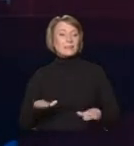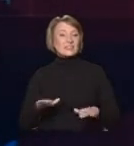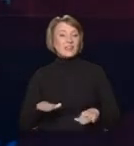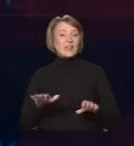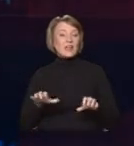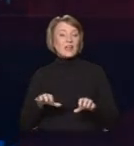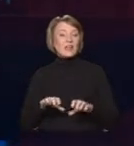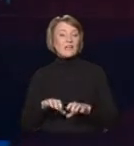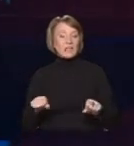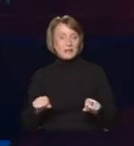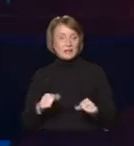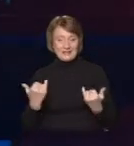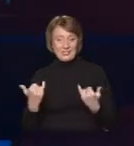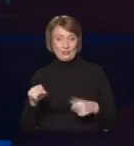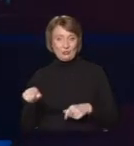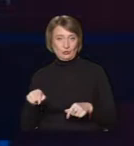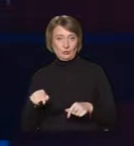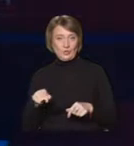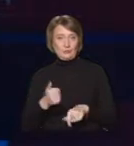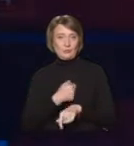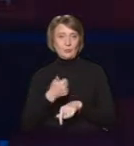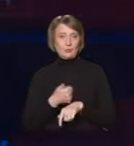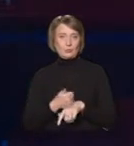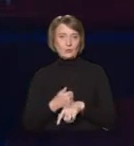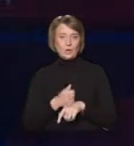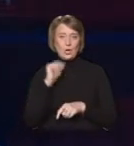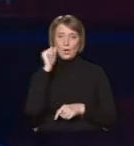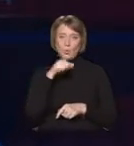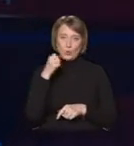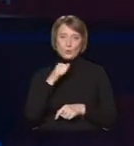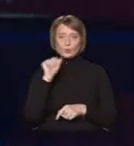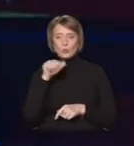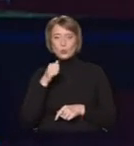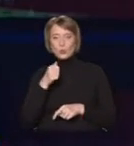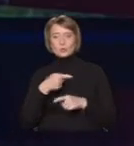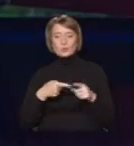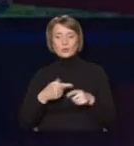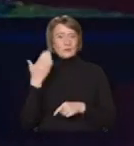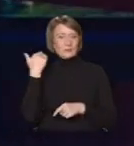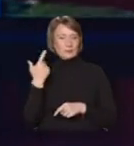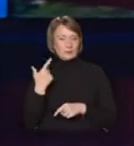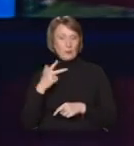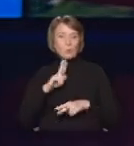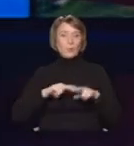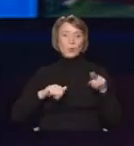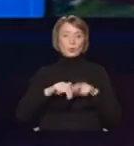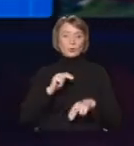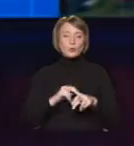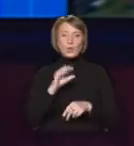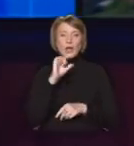і нинішня міська рада, певний час тому, це приблизно 1,5-2 роки тому, ухвалила рішення і подарувала Ахметову